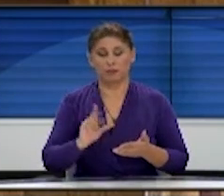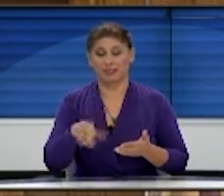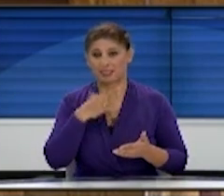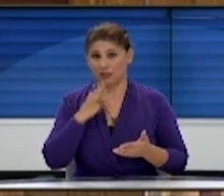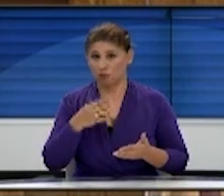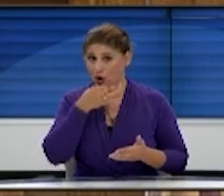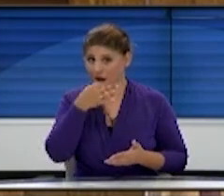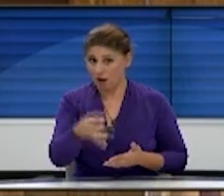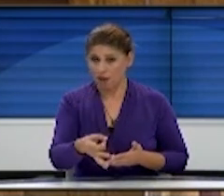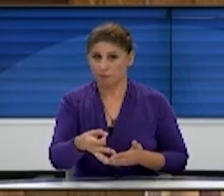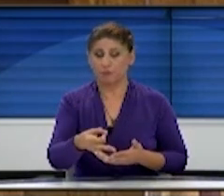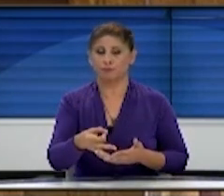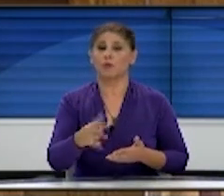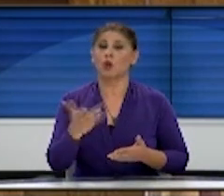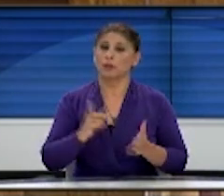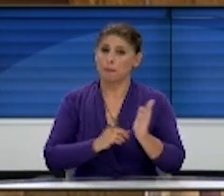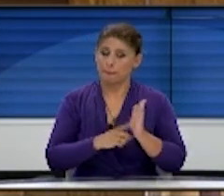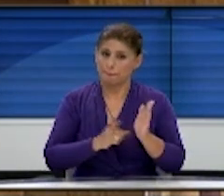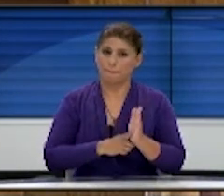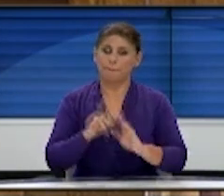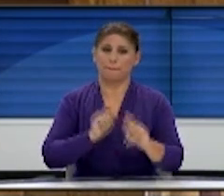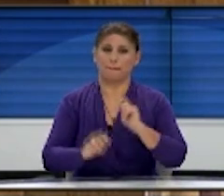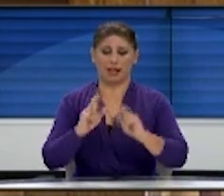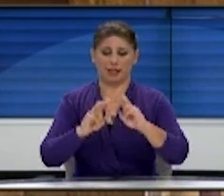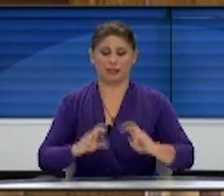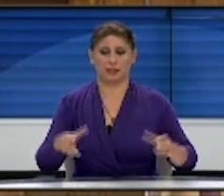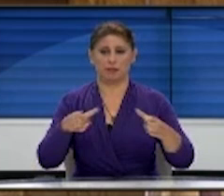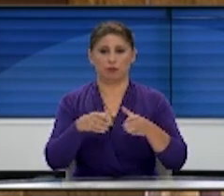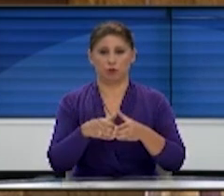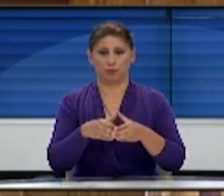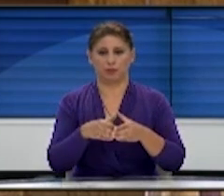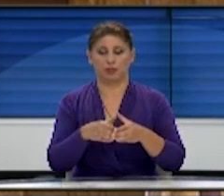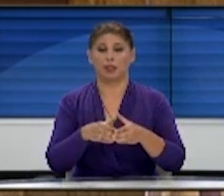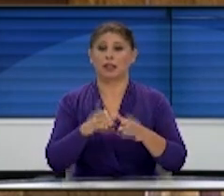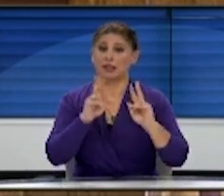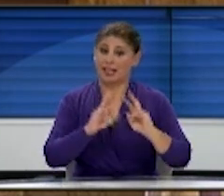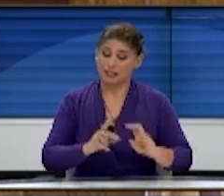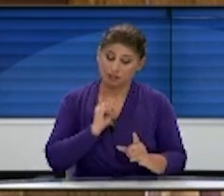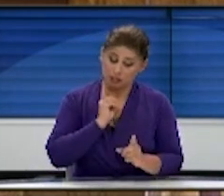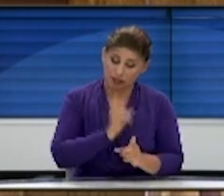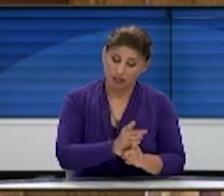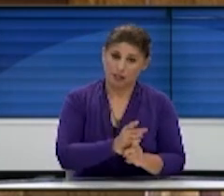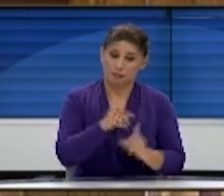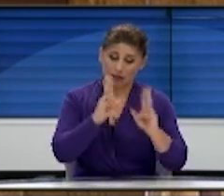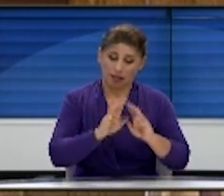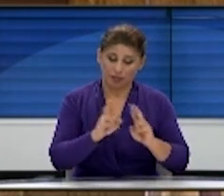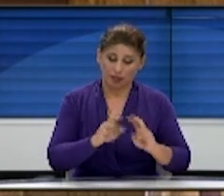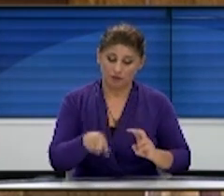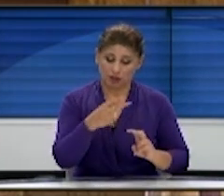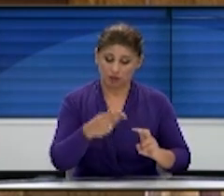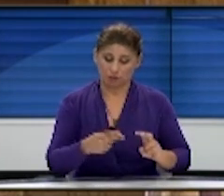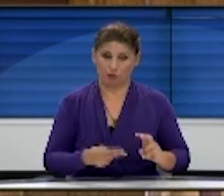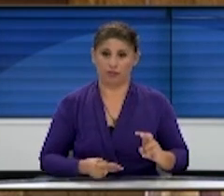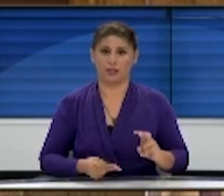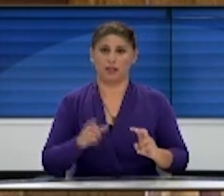αυτό ισχυριζόμαστε ότι πρέπει να συγκροτηθεί Εξεταστική Επιτροπή, να εξετάσει συγκεκριμένα, να διερευνήσει τις